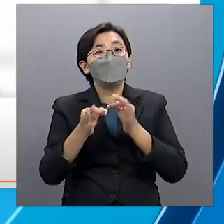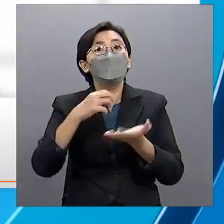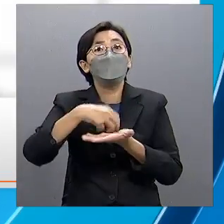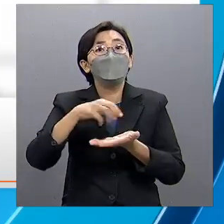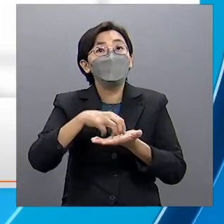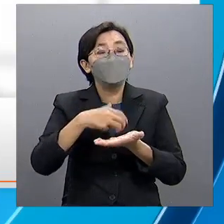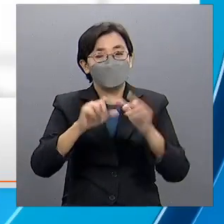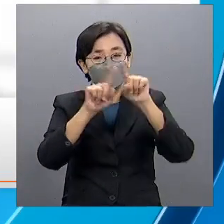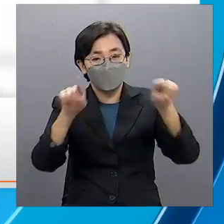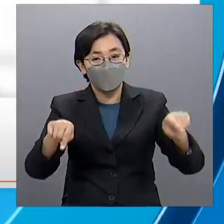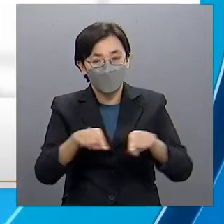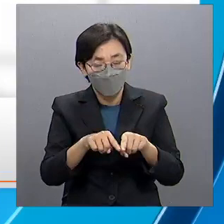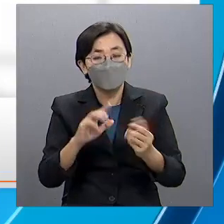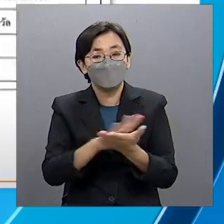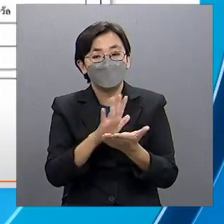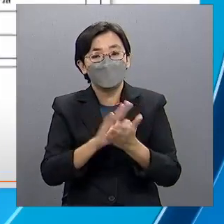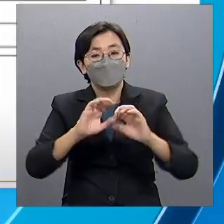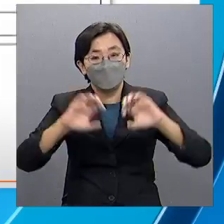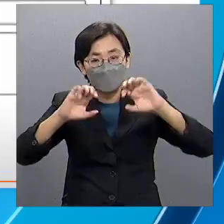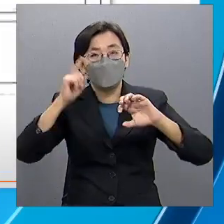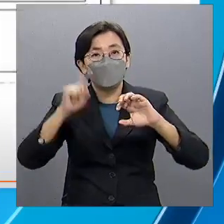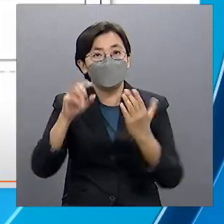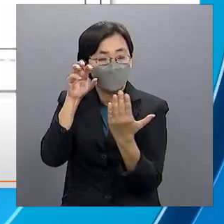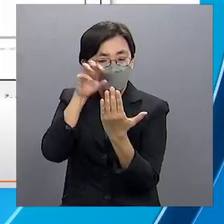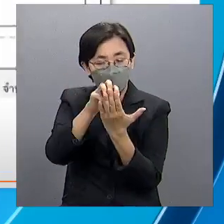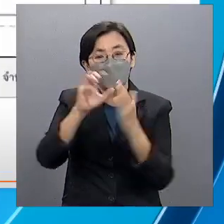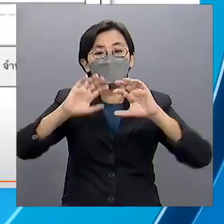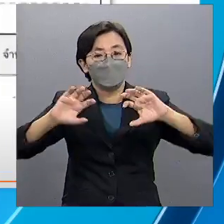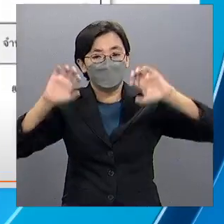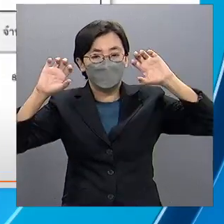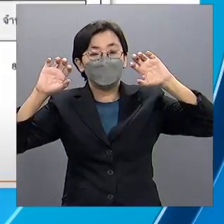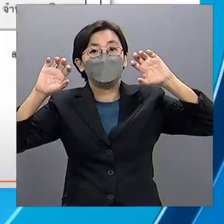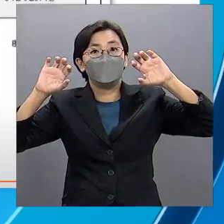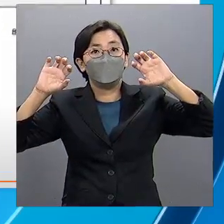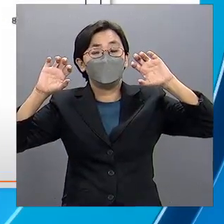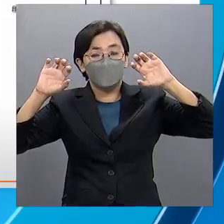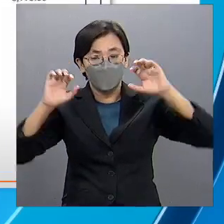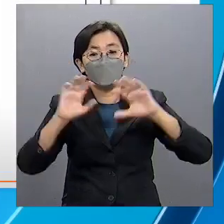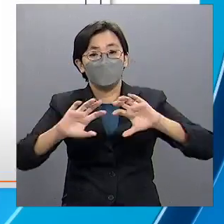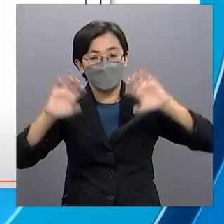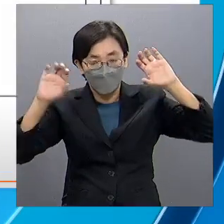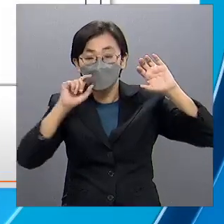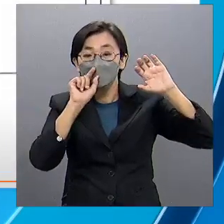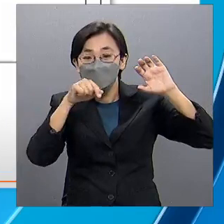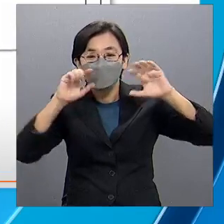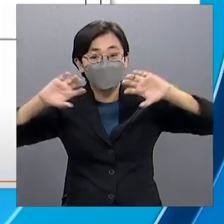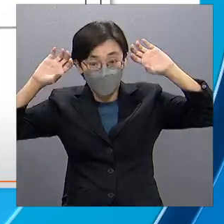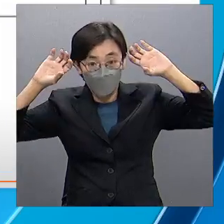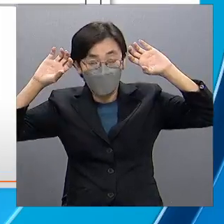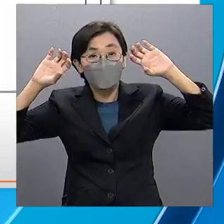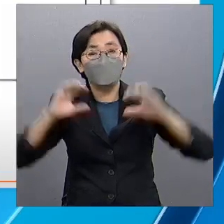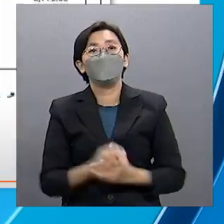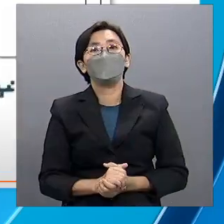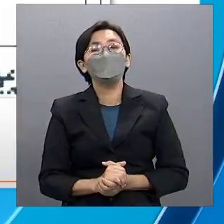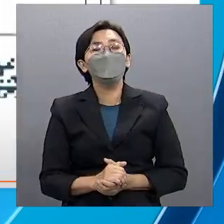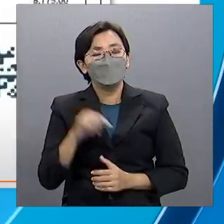ราชการเนี่ยก็จะต้องมีครุฑนะคะตาครุฑ ครับ เป็นตาครุฑนะคะออกจากกรมจากหน่วยงานราชการ